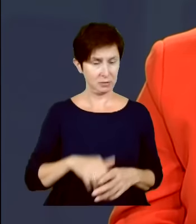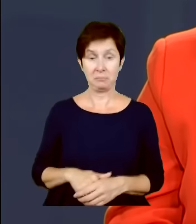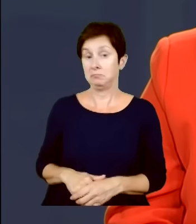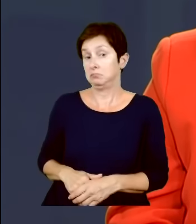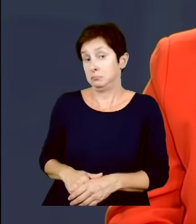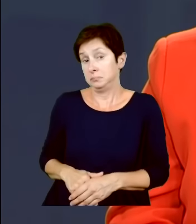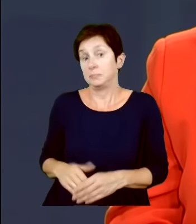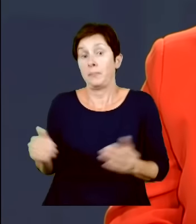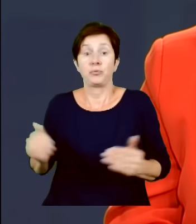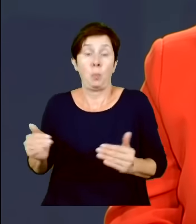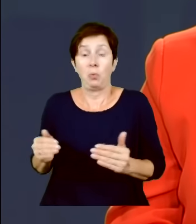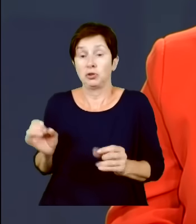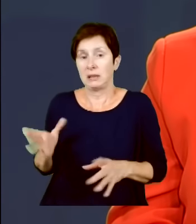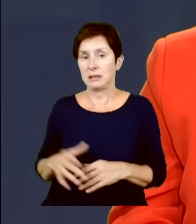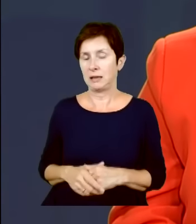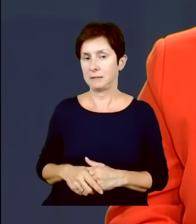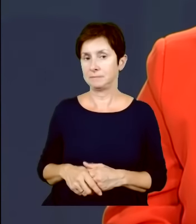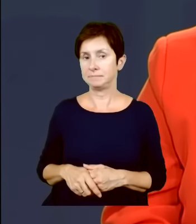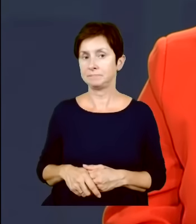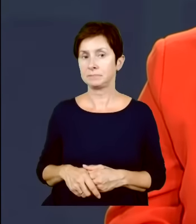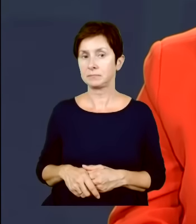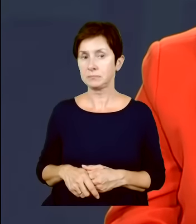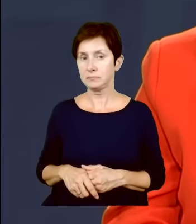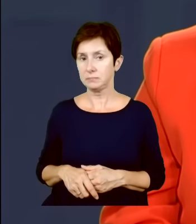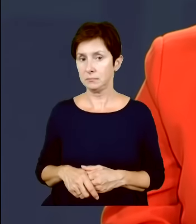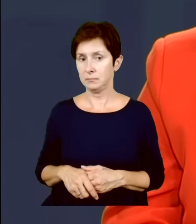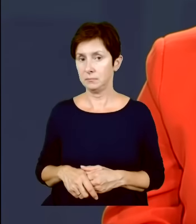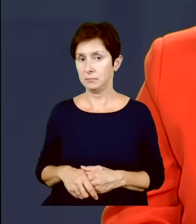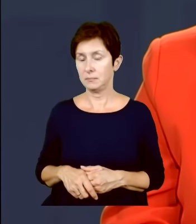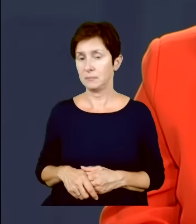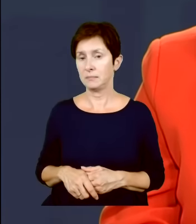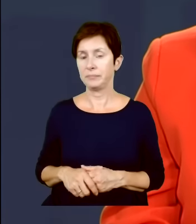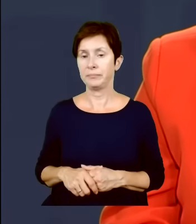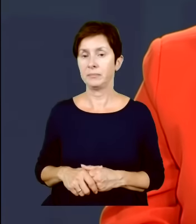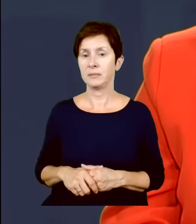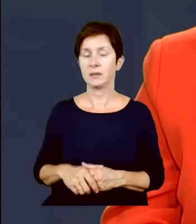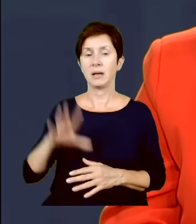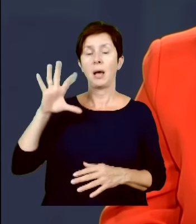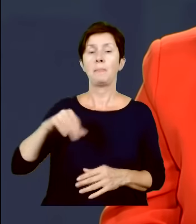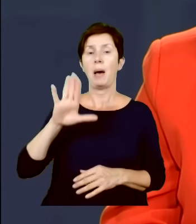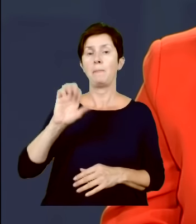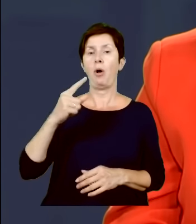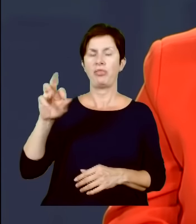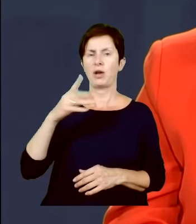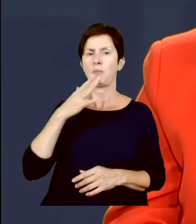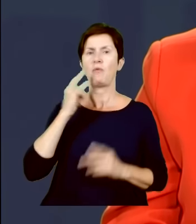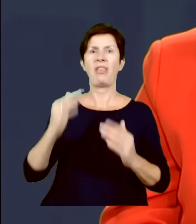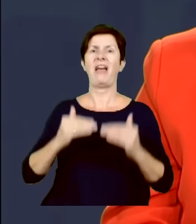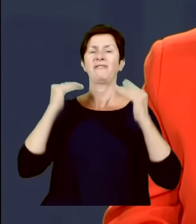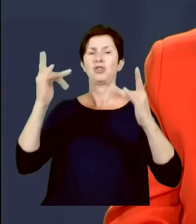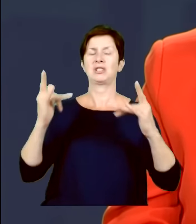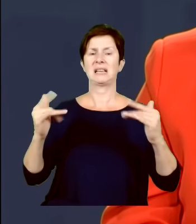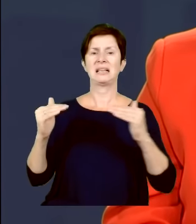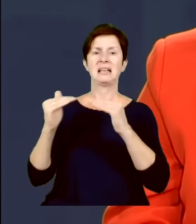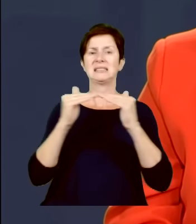można powiedzieć że ubrał się diabeł wor ornat i ogonem na MSZ dzwoni No pan Bodnar mówi o jakiś najwyższych standardach człowiek który